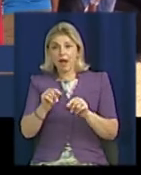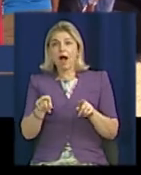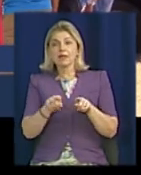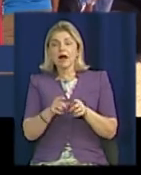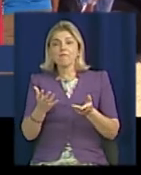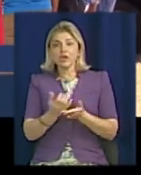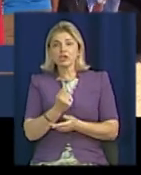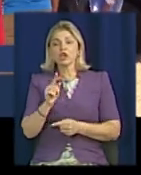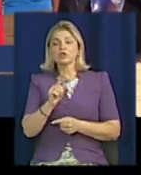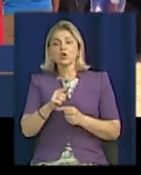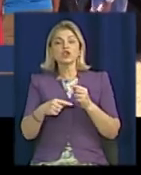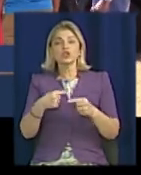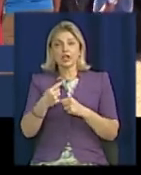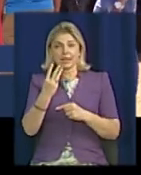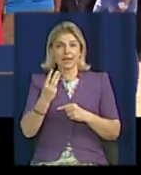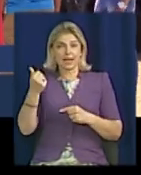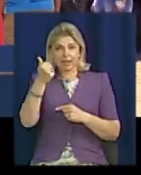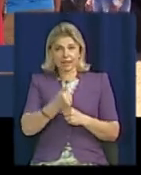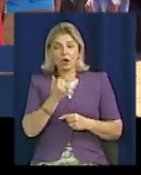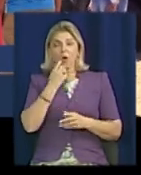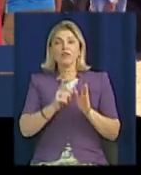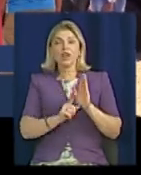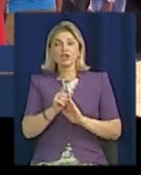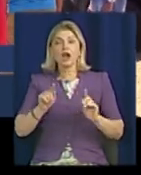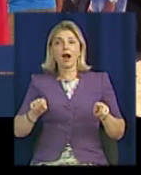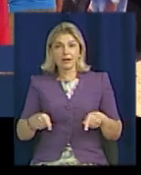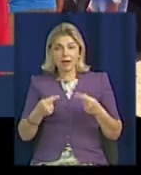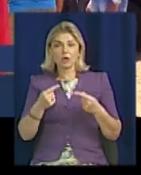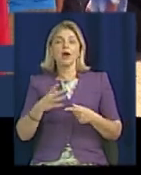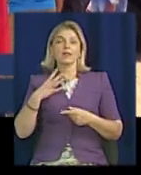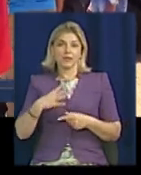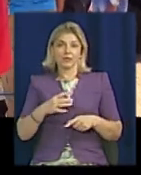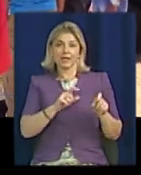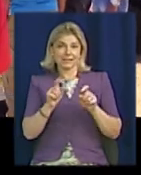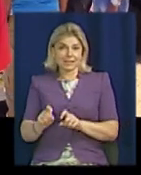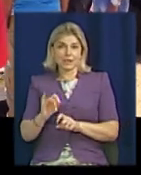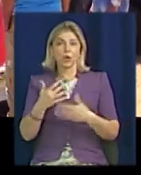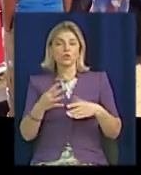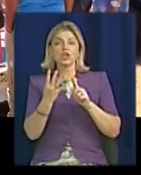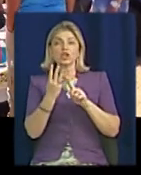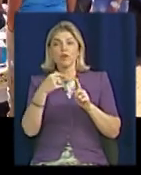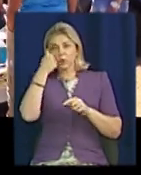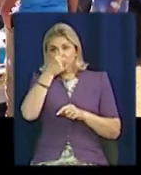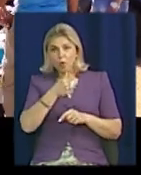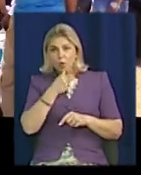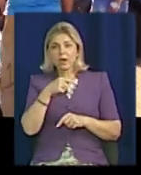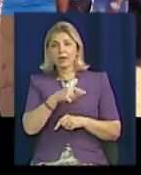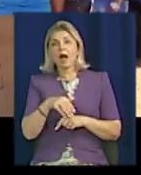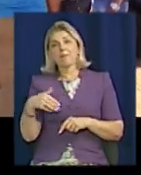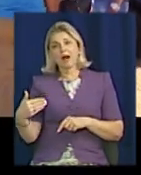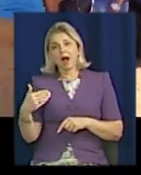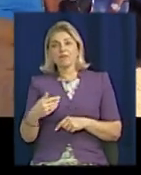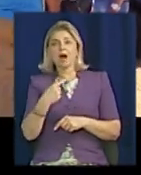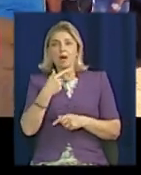за 3 тижні, коли ми тільки починали ралійну кар'єру, то все-таки довелося сісти. І ось уже 4-й рік вона з правого боку диктує